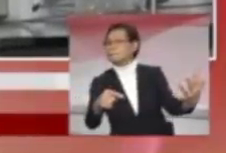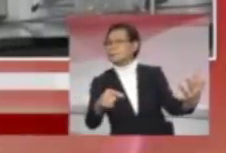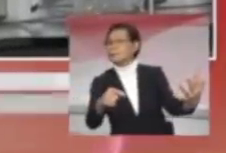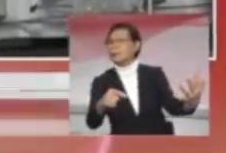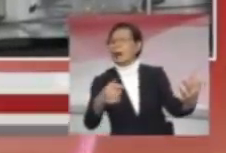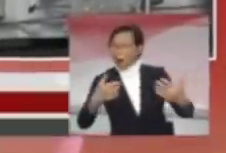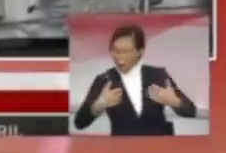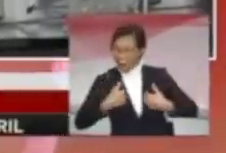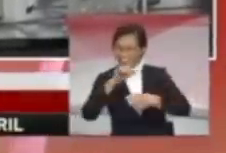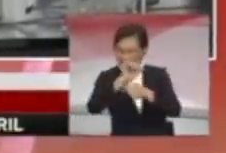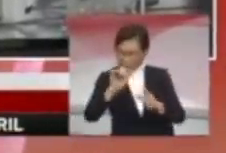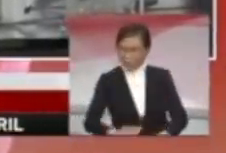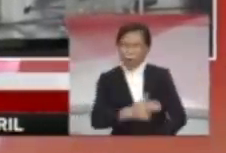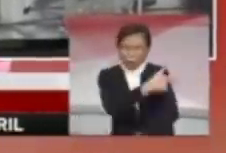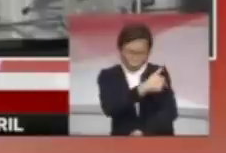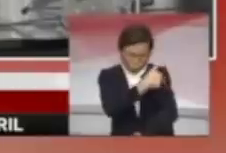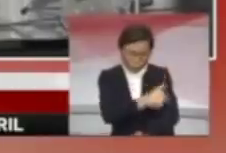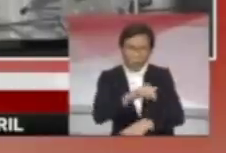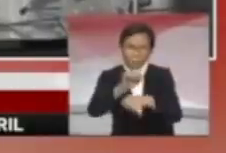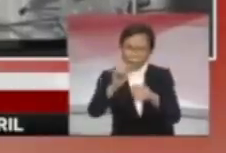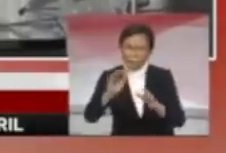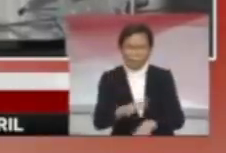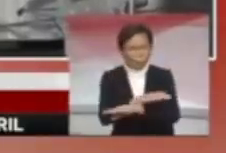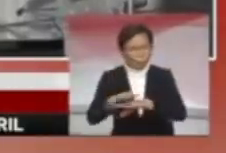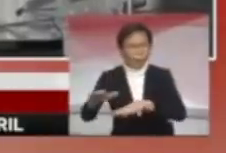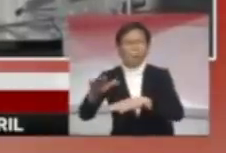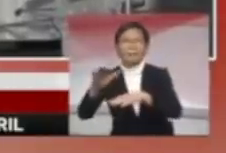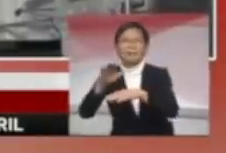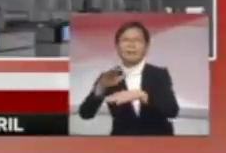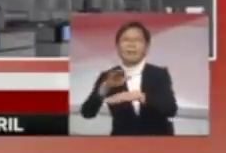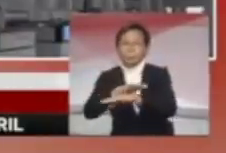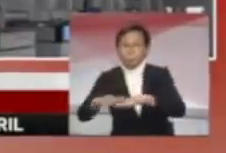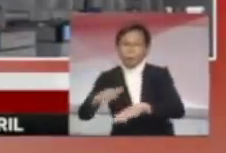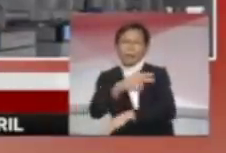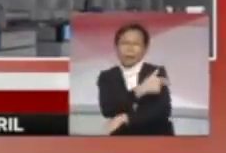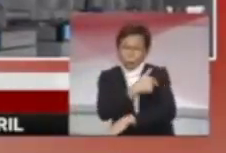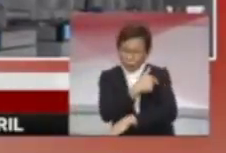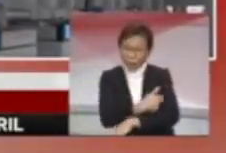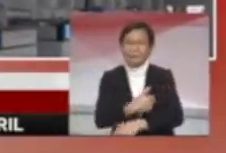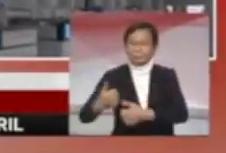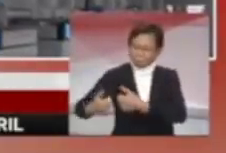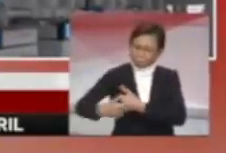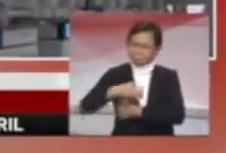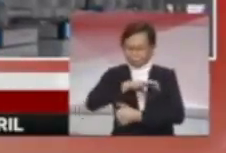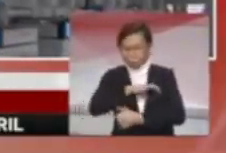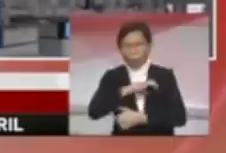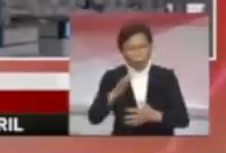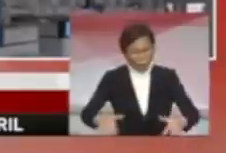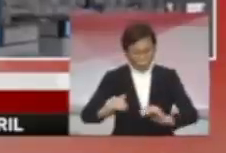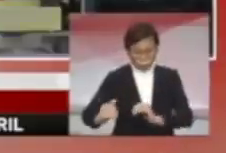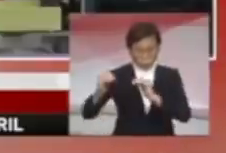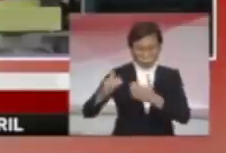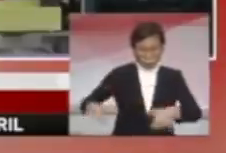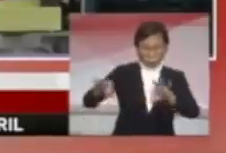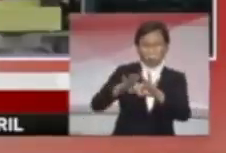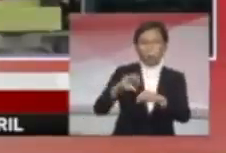try the pada petugas kesehatan dan petugas bukan kesehatan pasca inilah amat penting untuk melindungi